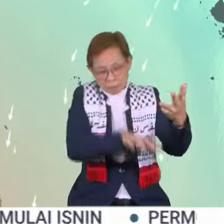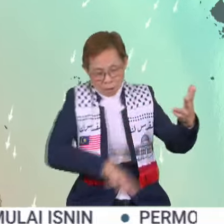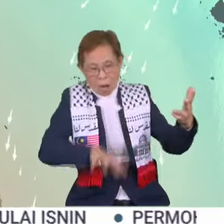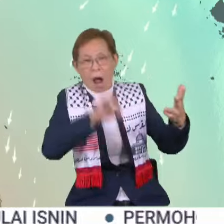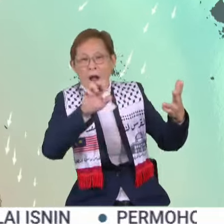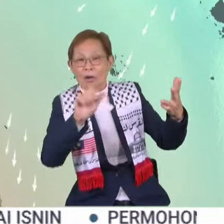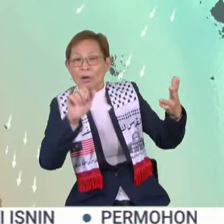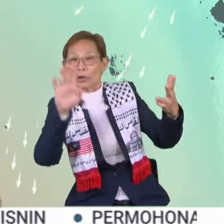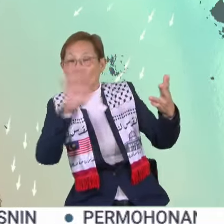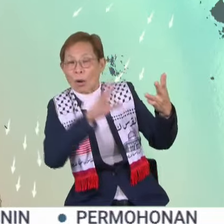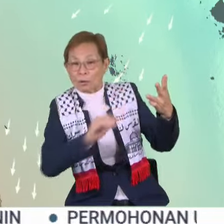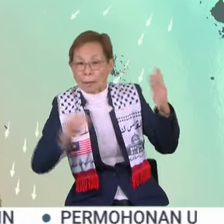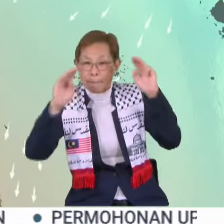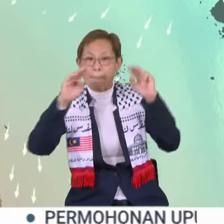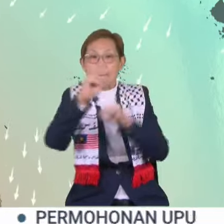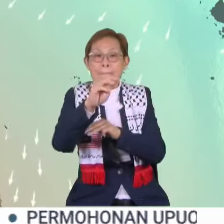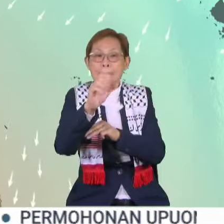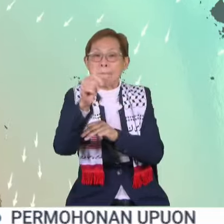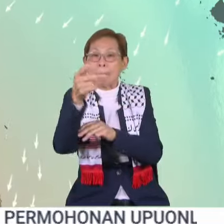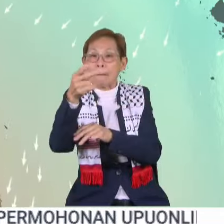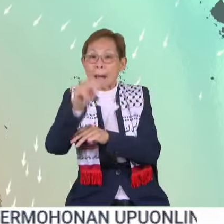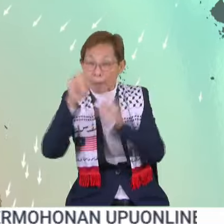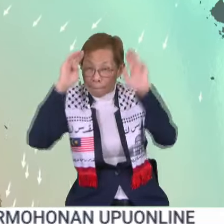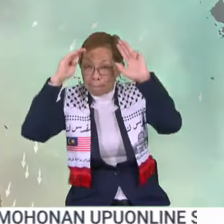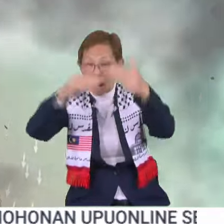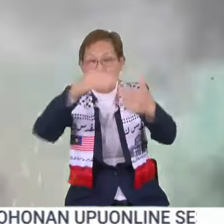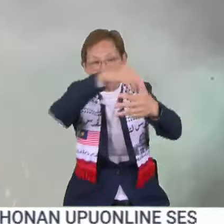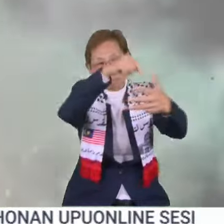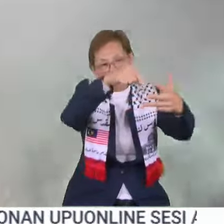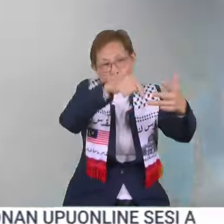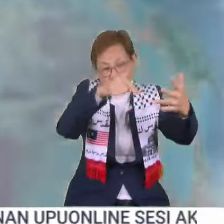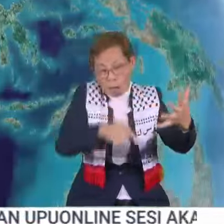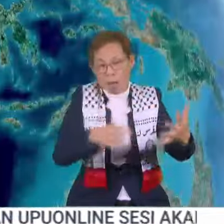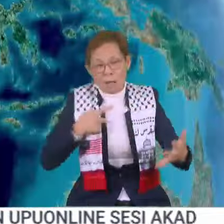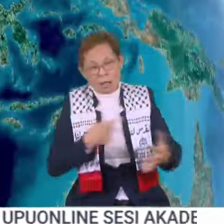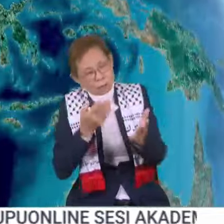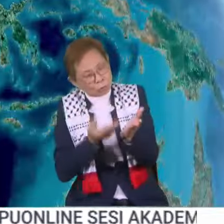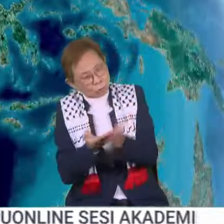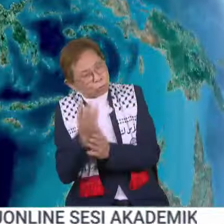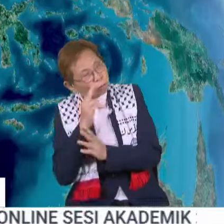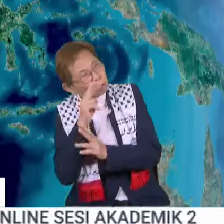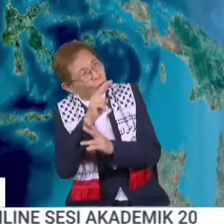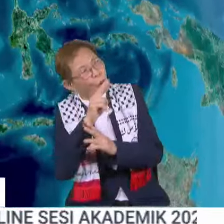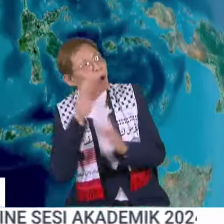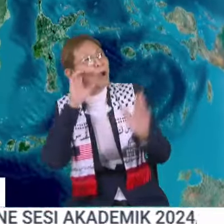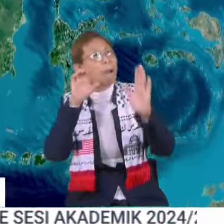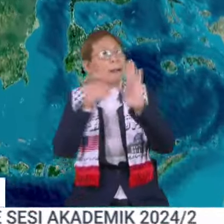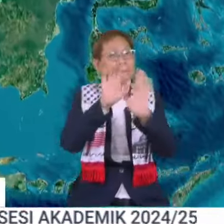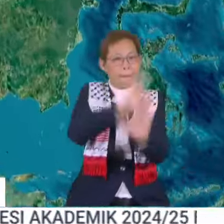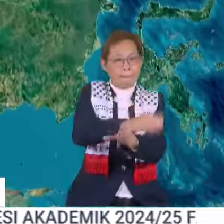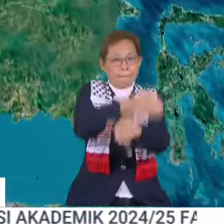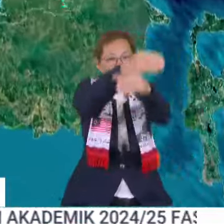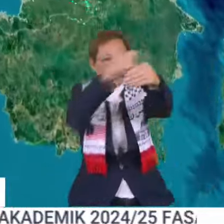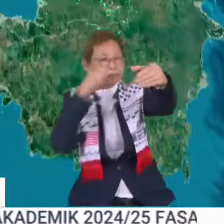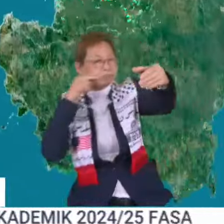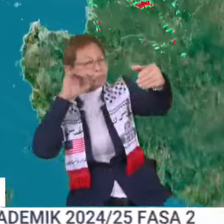sekitar Raub dan juga Maran, Negeri Pahang. Baik, seterusnya kita teruskan dengan melihat kepada paparan gemar radar pada ketika